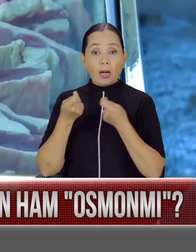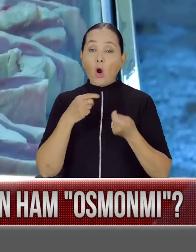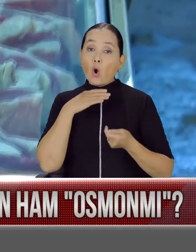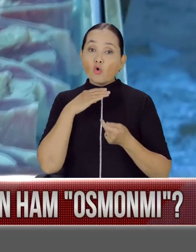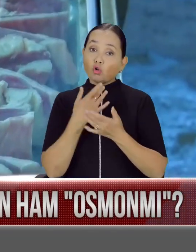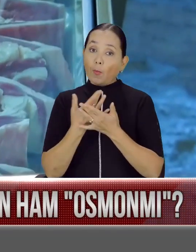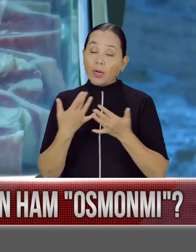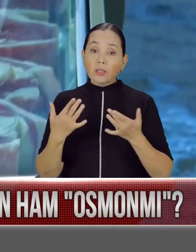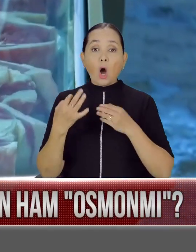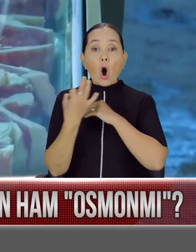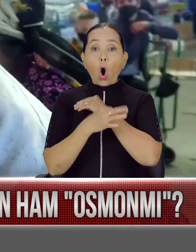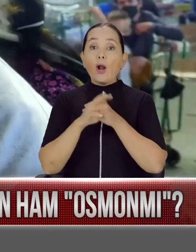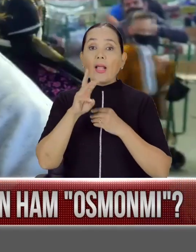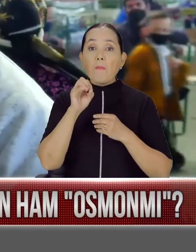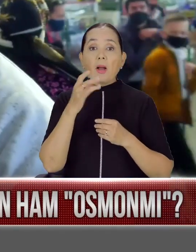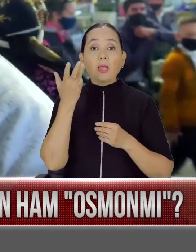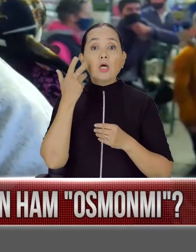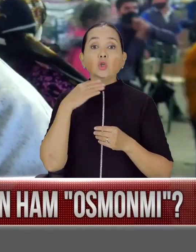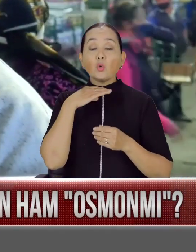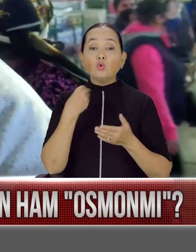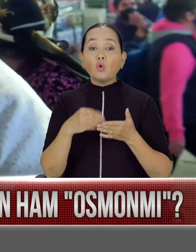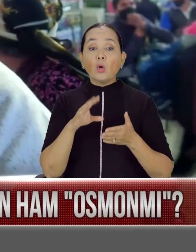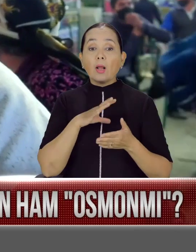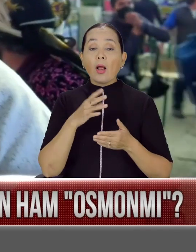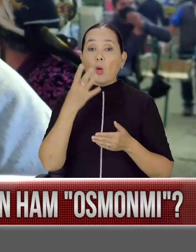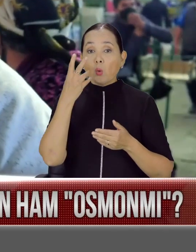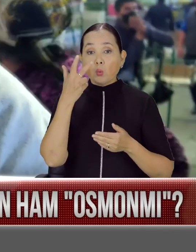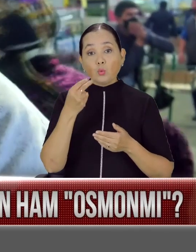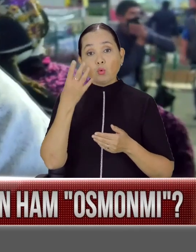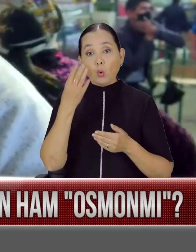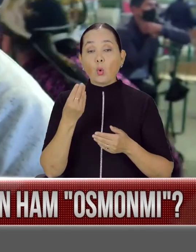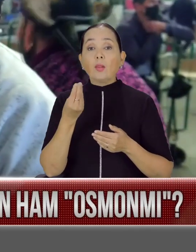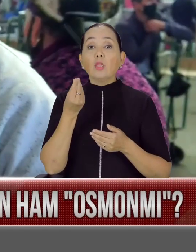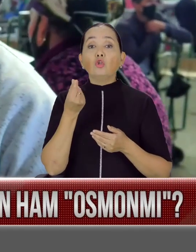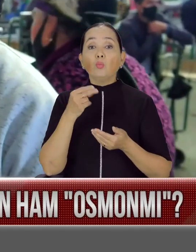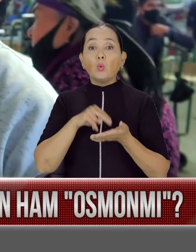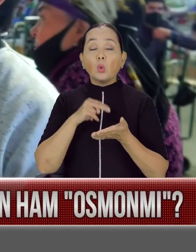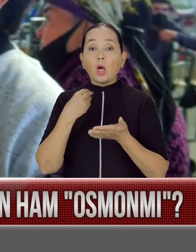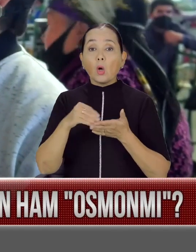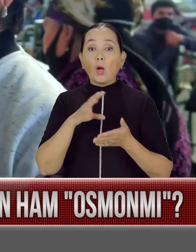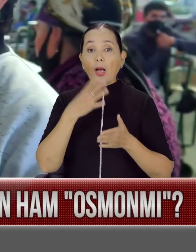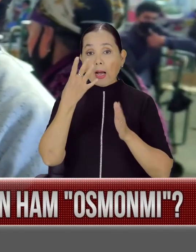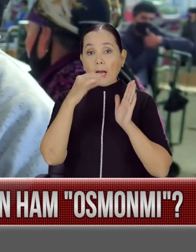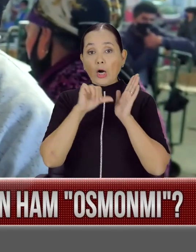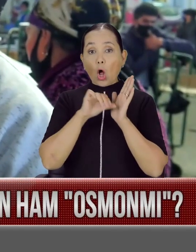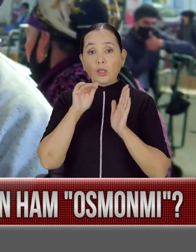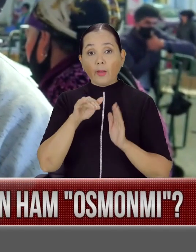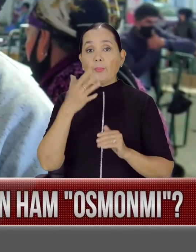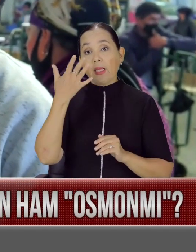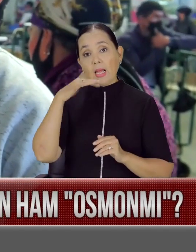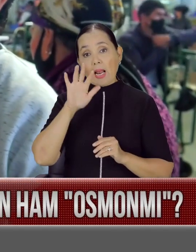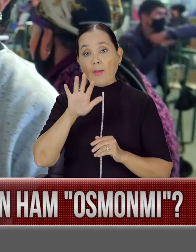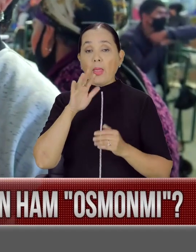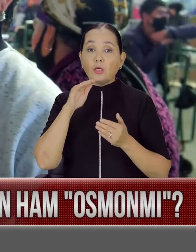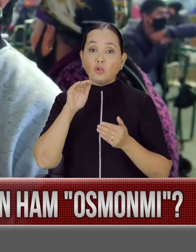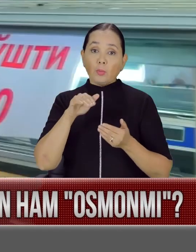go'sht mahsulotlari. Oxirgi marta qachon go'sht oldi? Voy, 3-4 kun avval. Har nechi puldan olgan? 46 mingdan 55